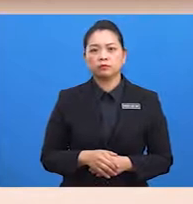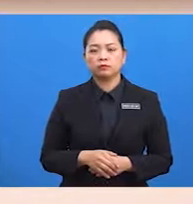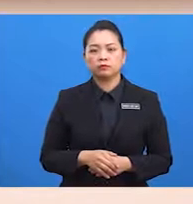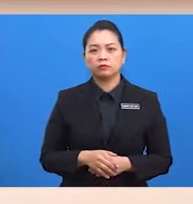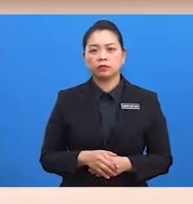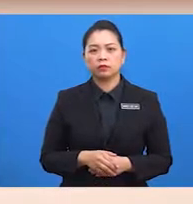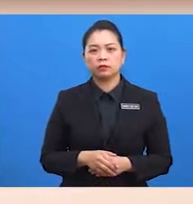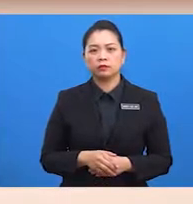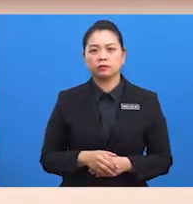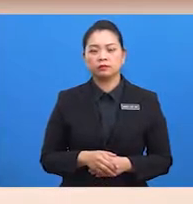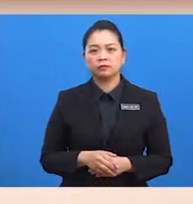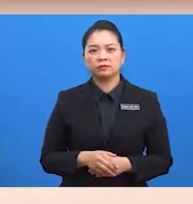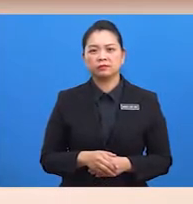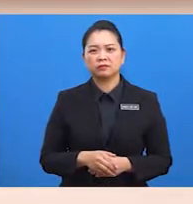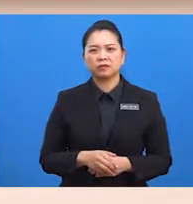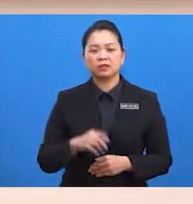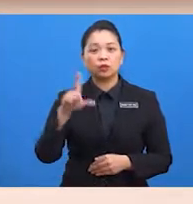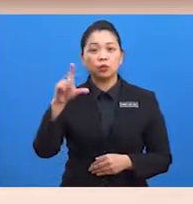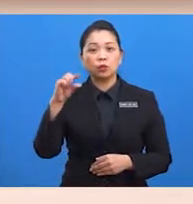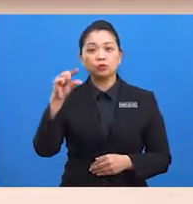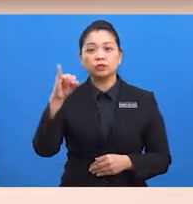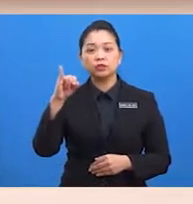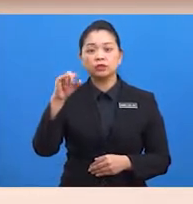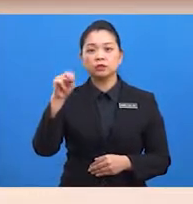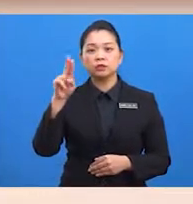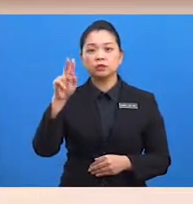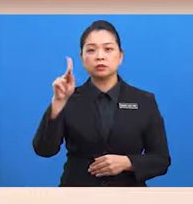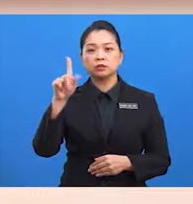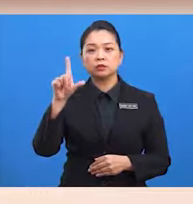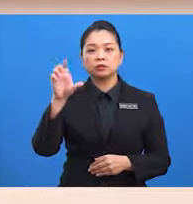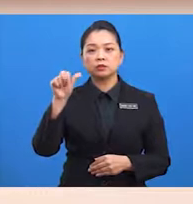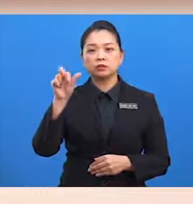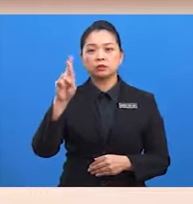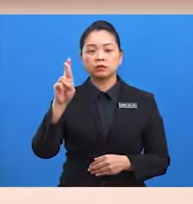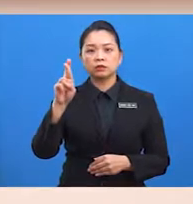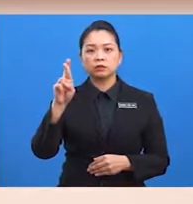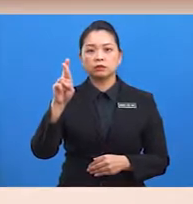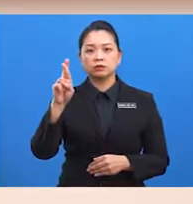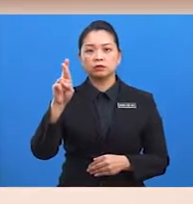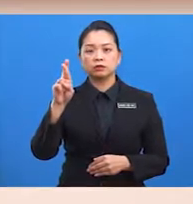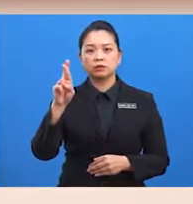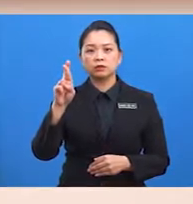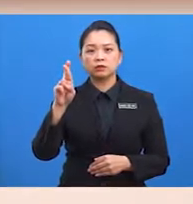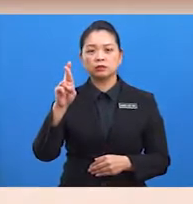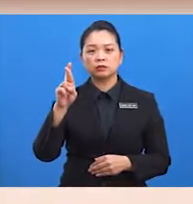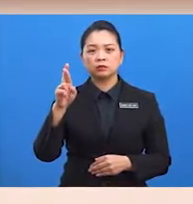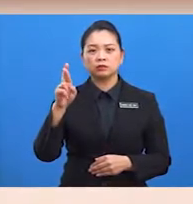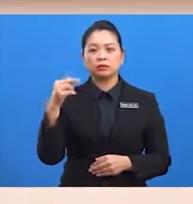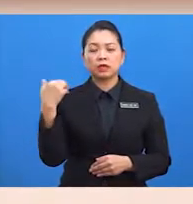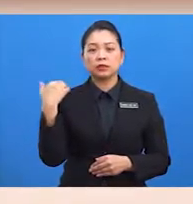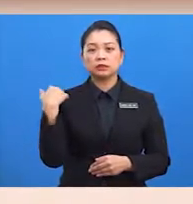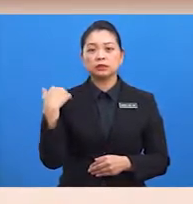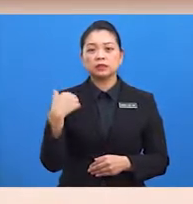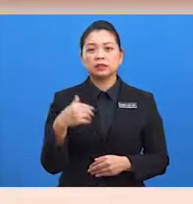rectenna 4 Loji janakuasa dukre Chernobyl terletak dikira 100 lebih